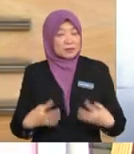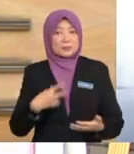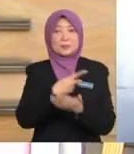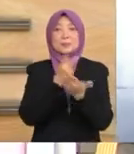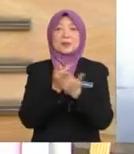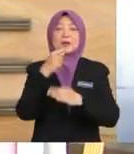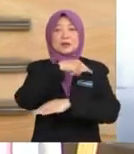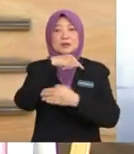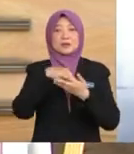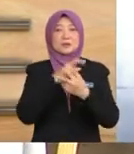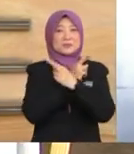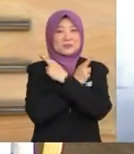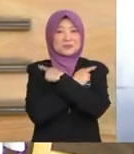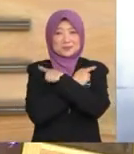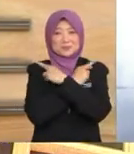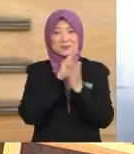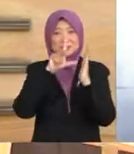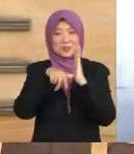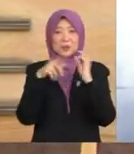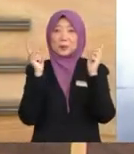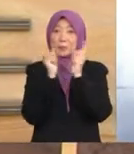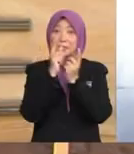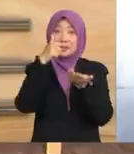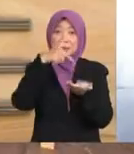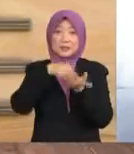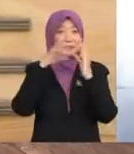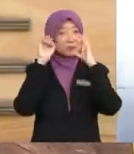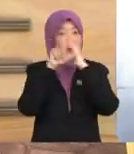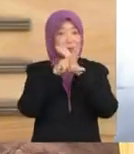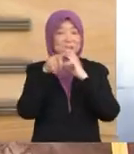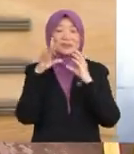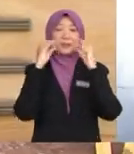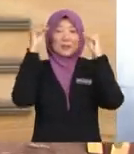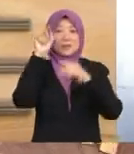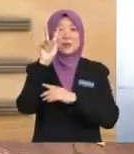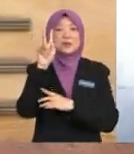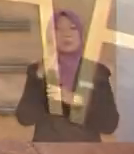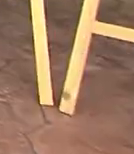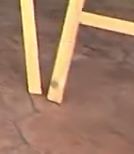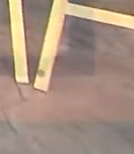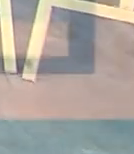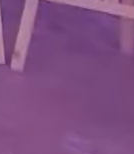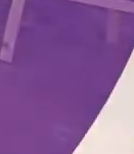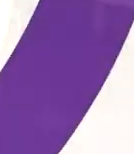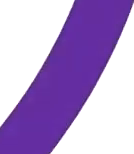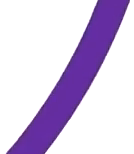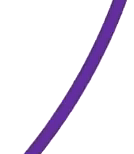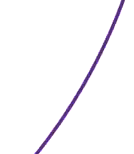hari ini. Kita berehat sekejap. Berjumpa lagi di Teroka Adik-adik TV KPM selepas ini. Macam mana cikgu? Jadi?